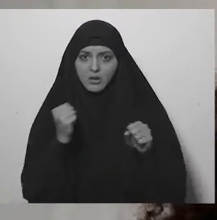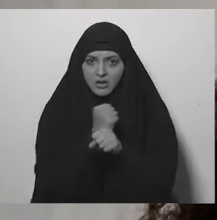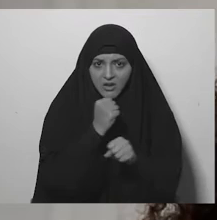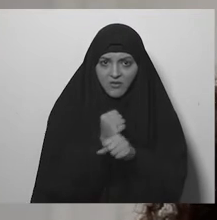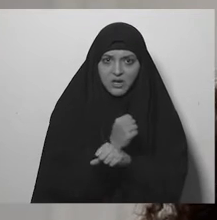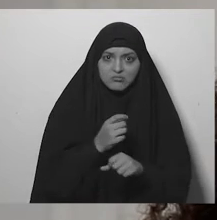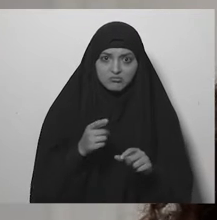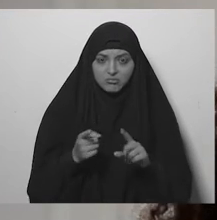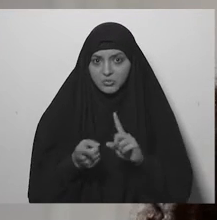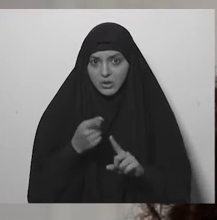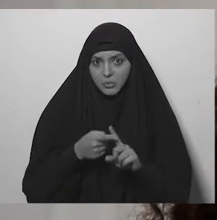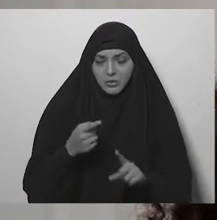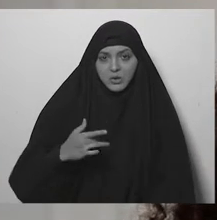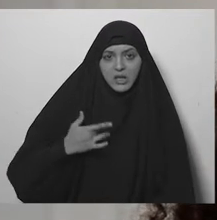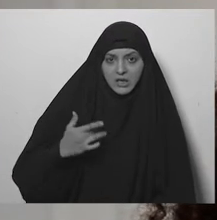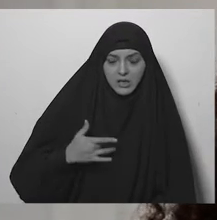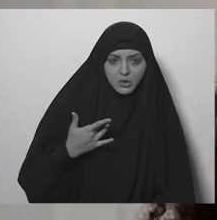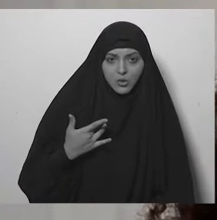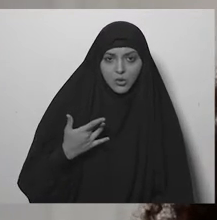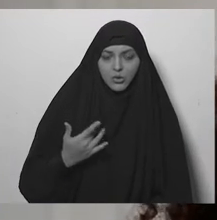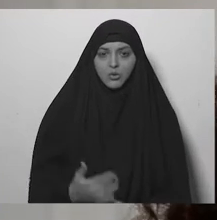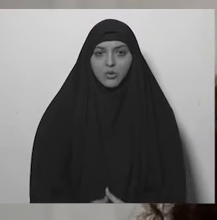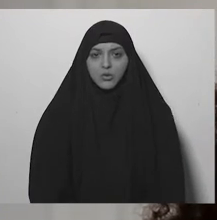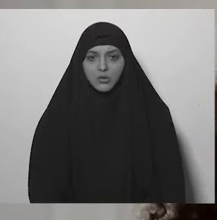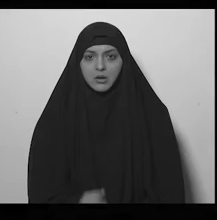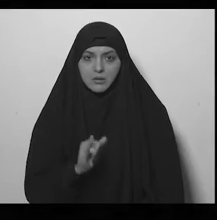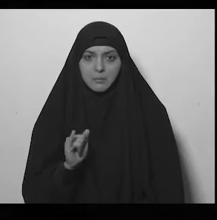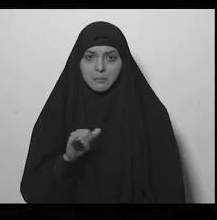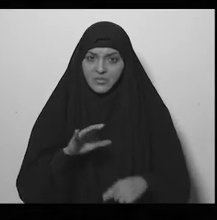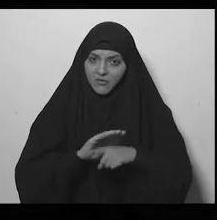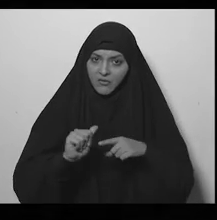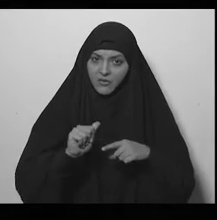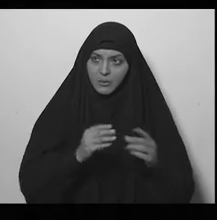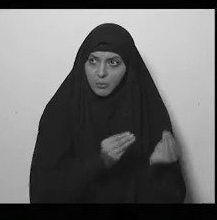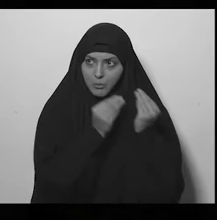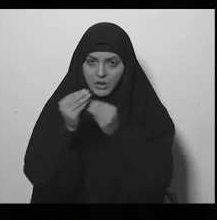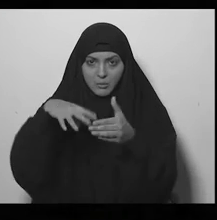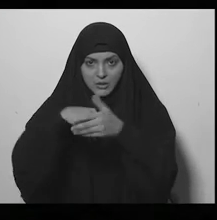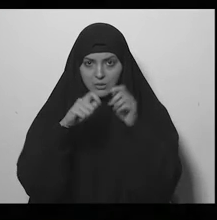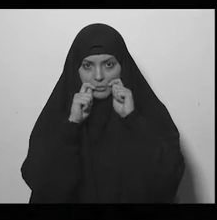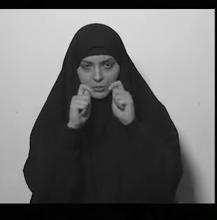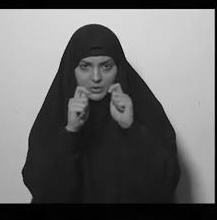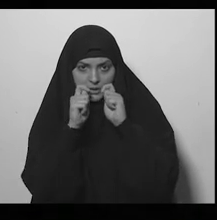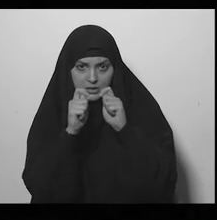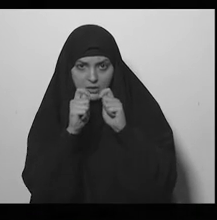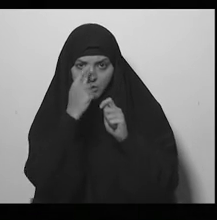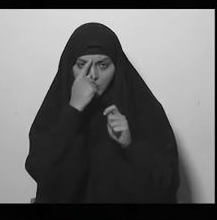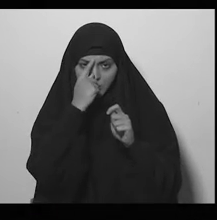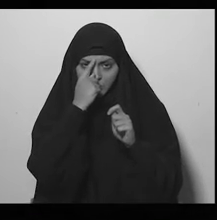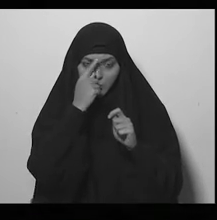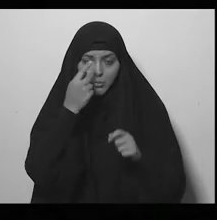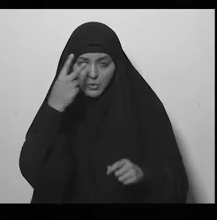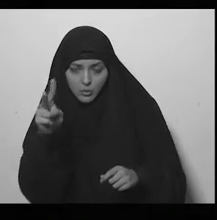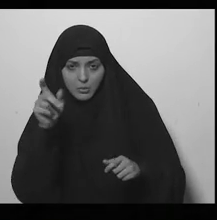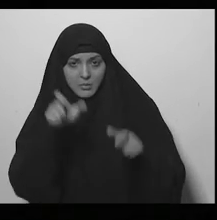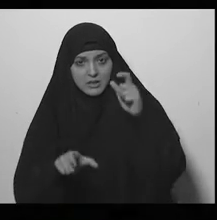certainement intéressant dans la mesure où ils vont porter la participation politique des personnes ont suivi son